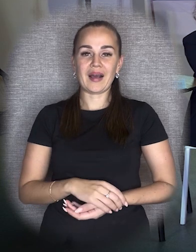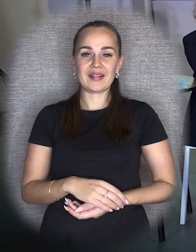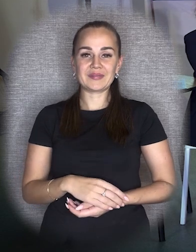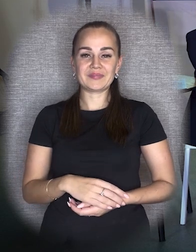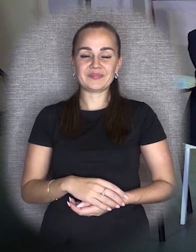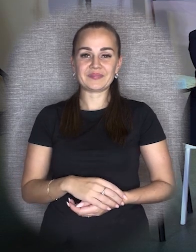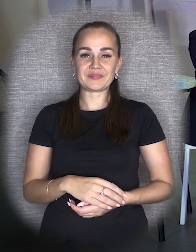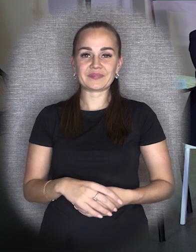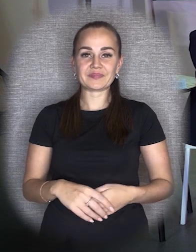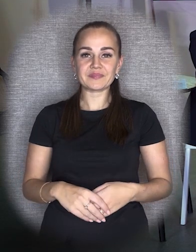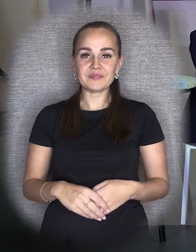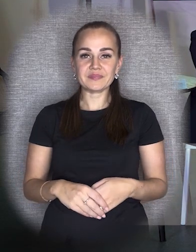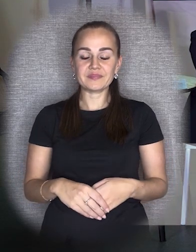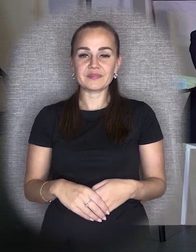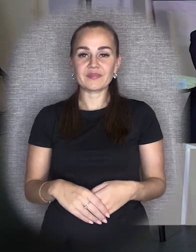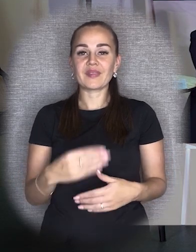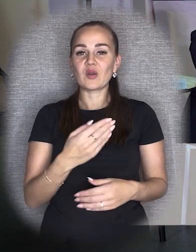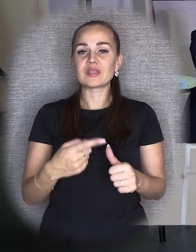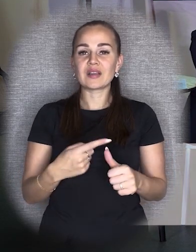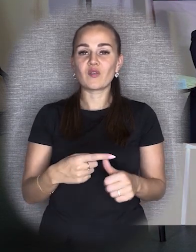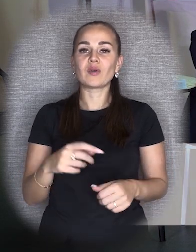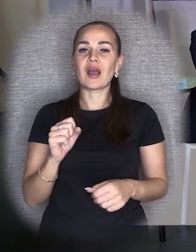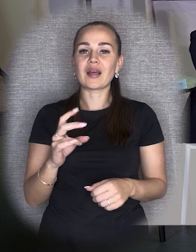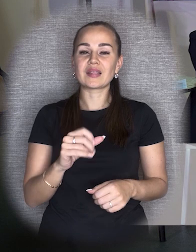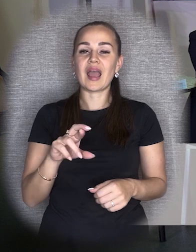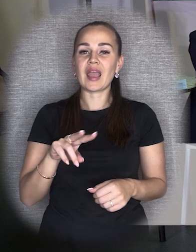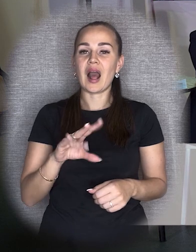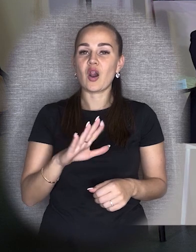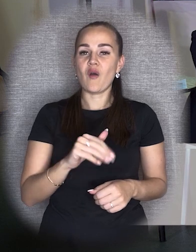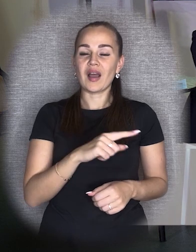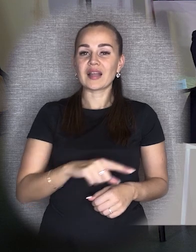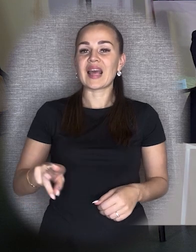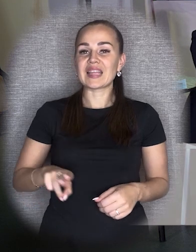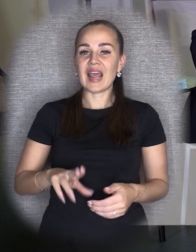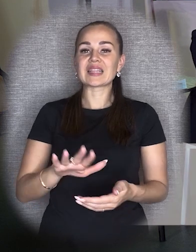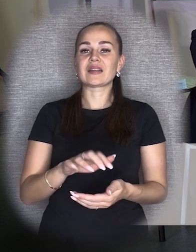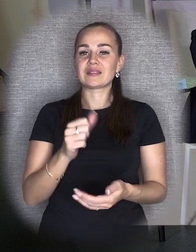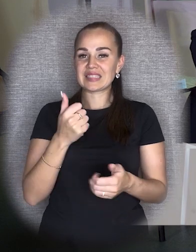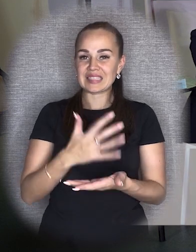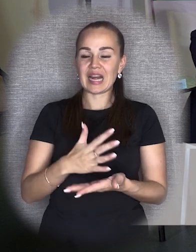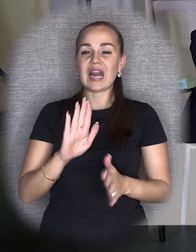Ветвицкий и Ирина Седова. Меня зовут Анна Ялова, я директор Центрального выставочного зала